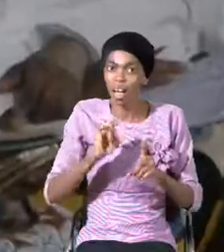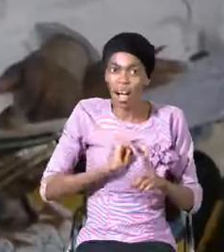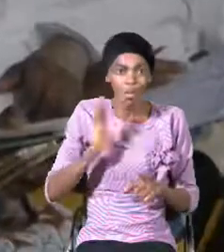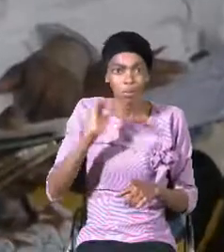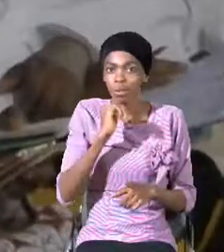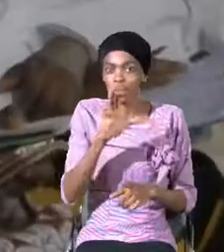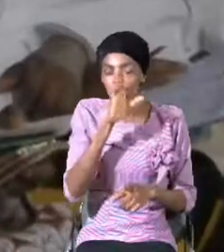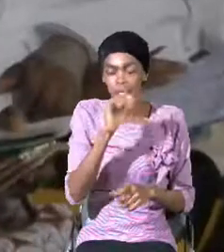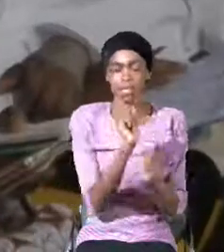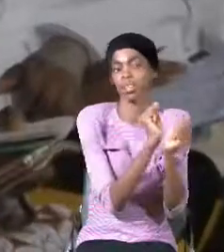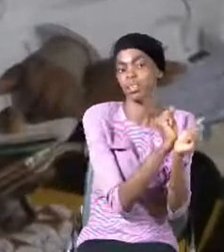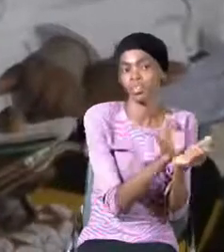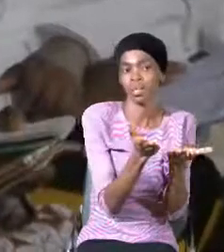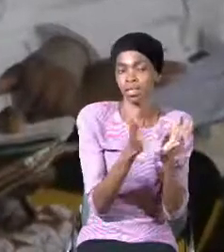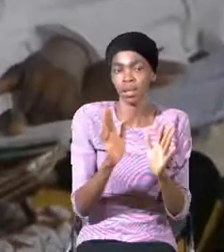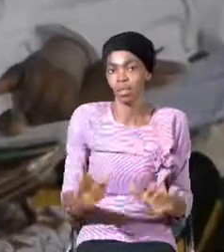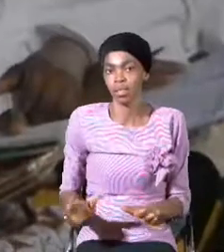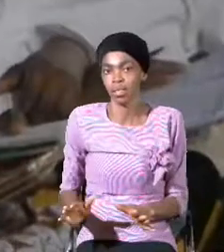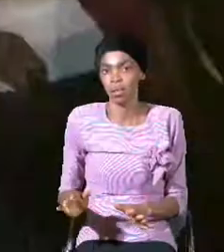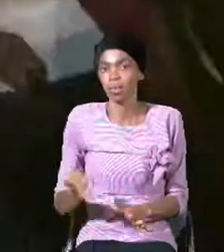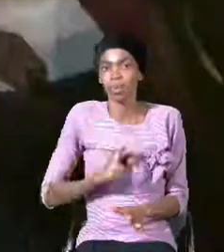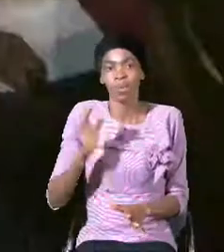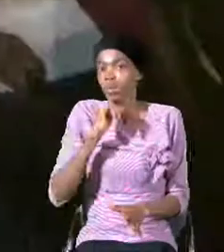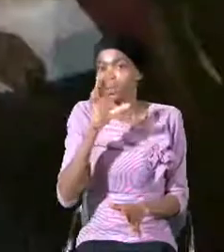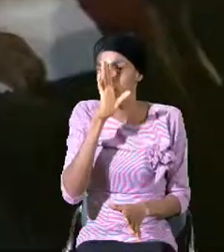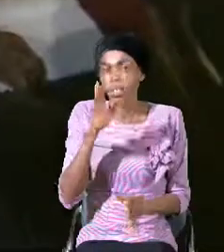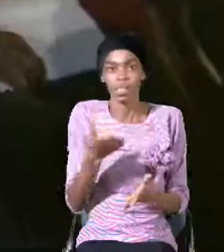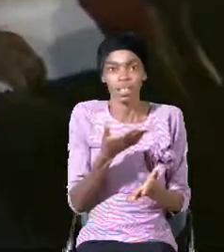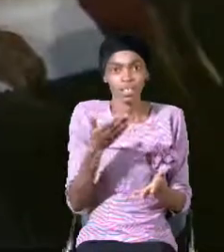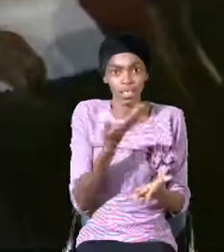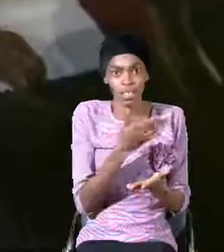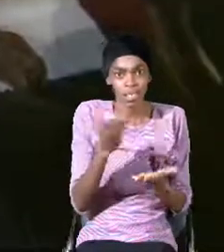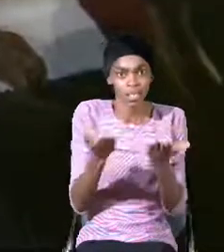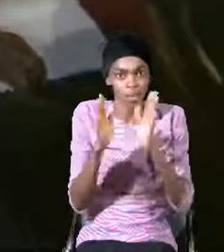leur esclave. Je ne serai pas leur captif.